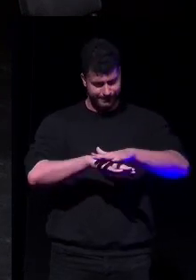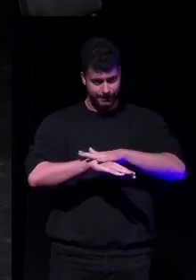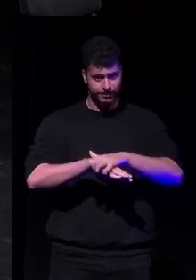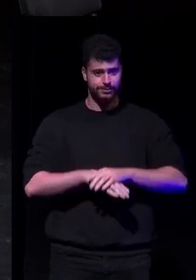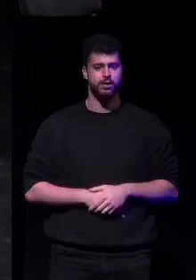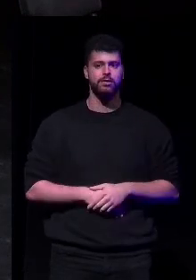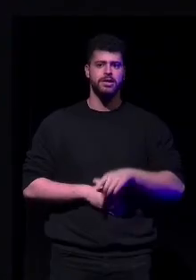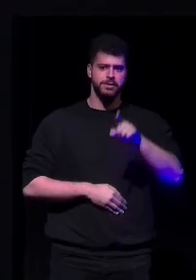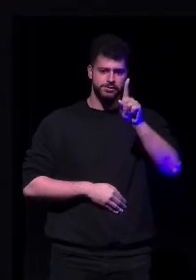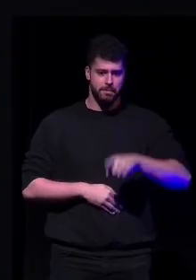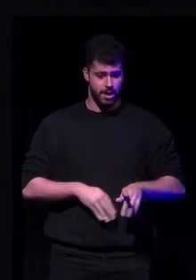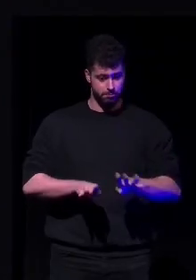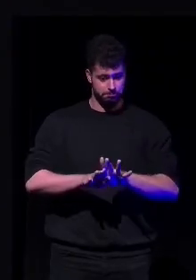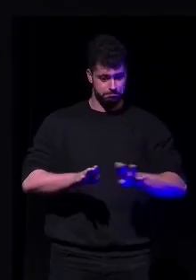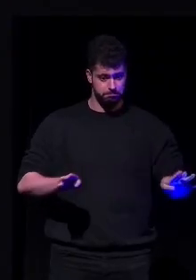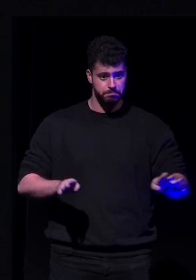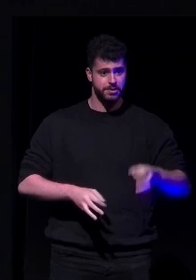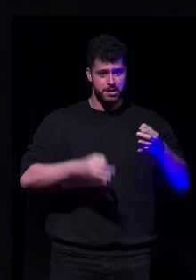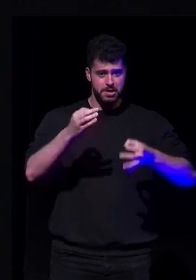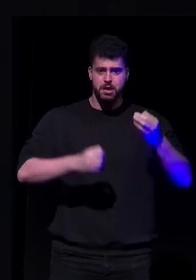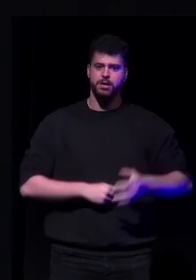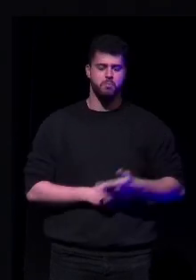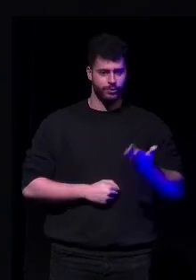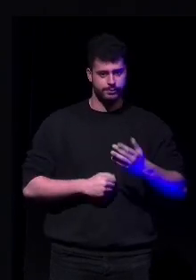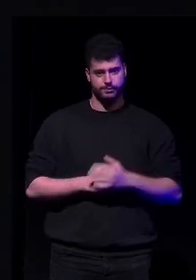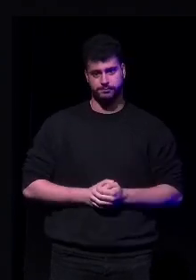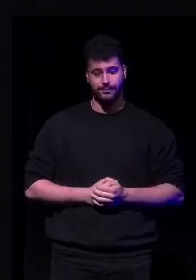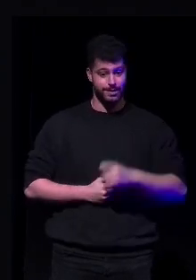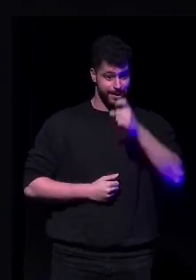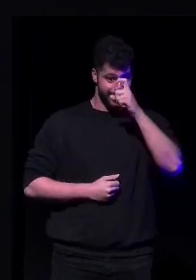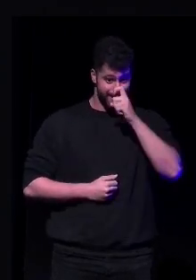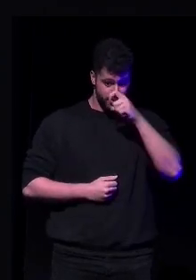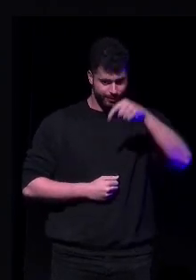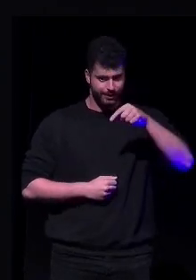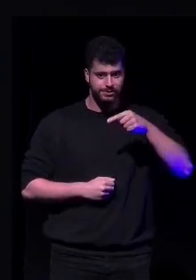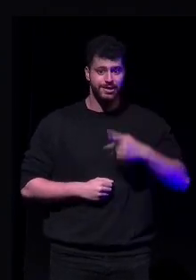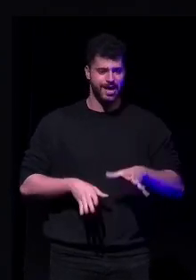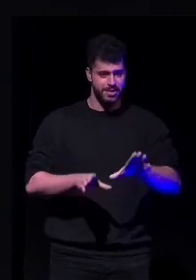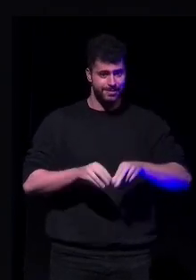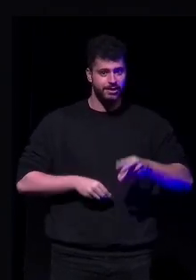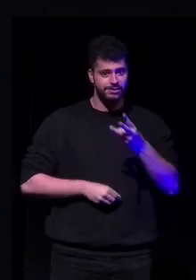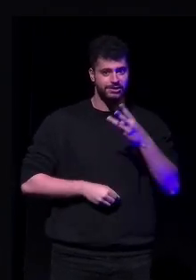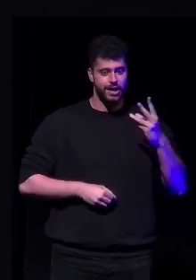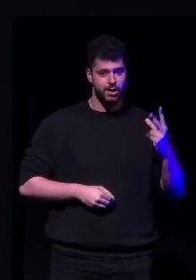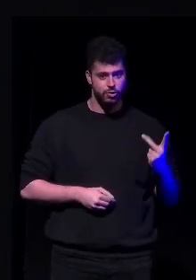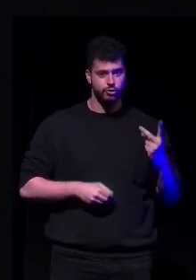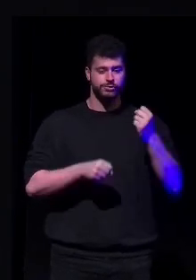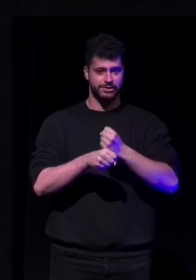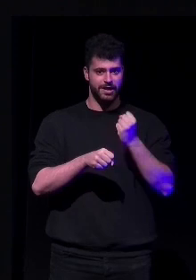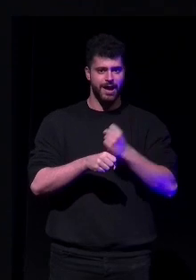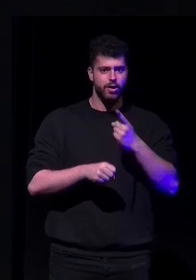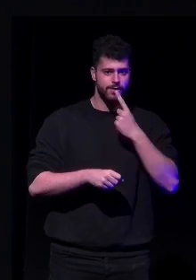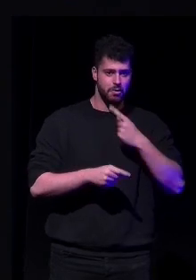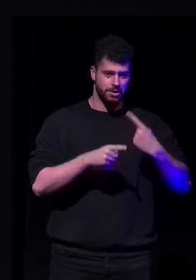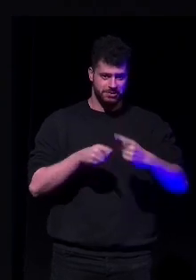i amb un jurat de prestigi. A l'edició 2023 s'han acceptat 32 treballs en diverses llengües publicats